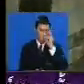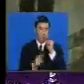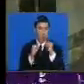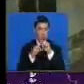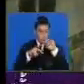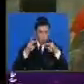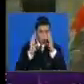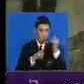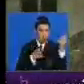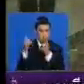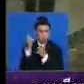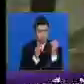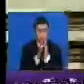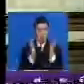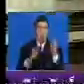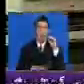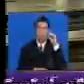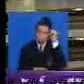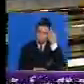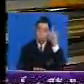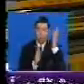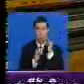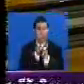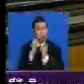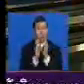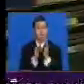พราะมีคนผ่านเข้าออกจำนวนมากในแต่ละวัน